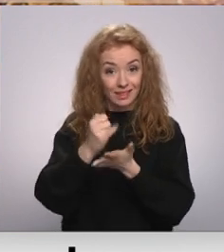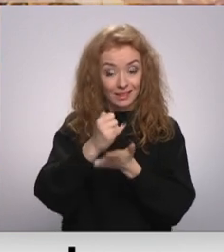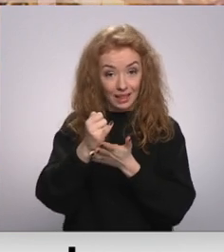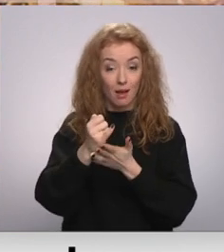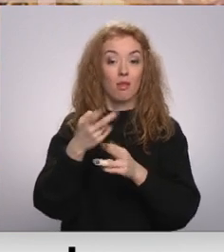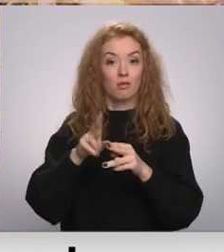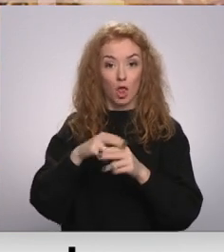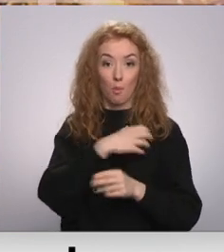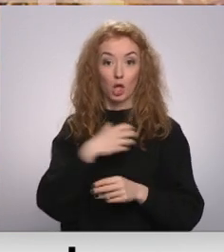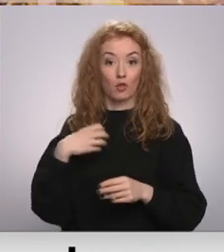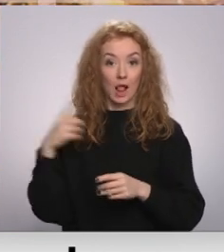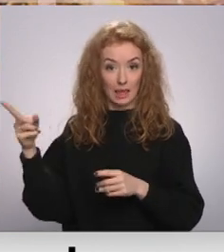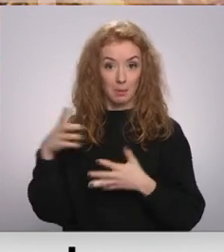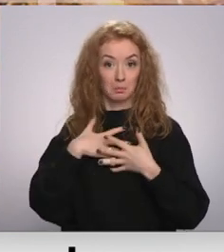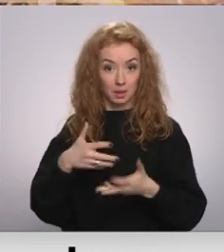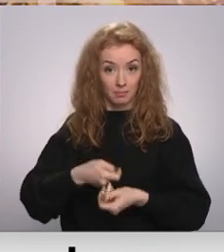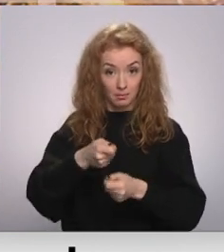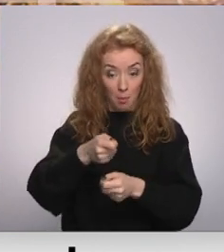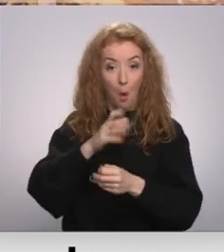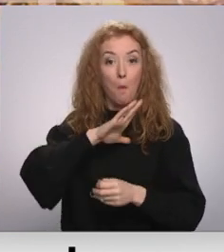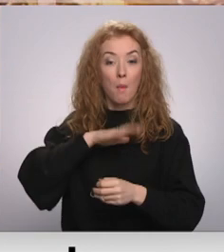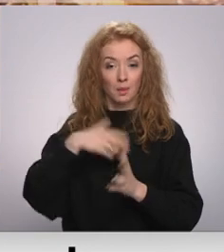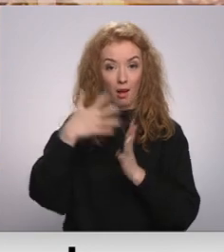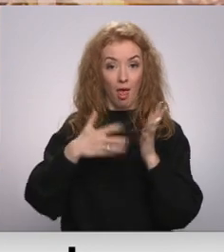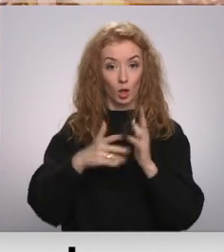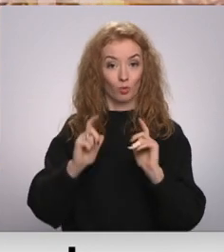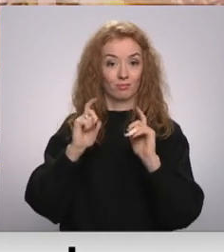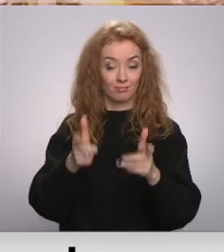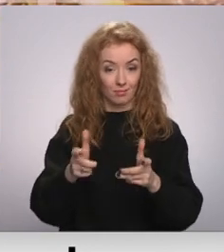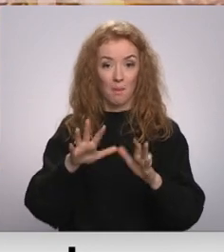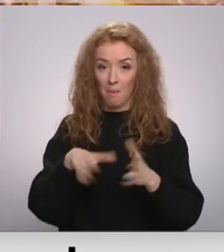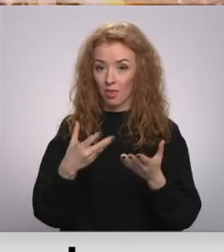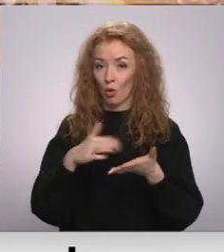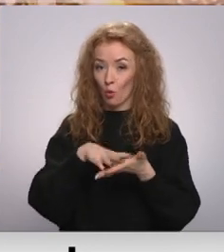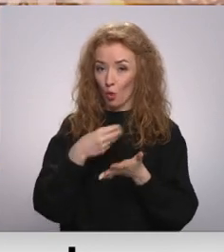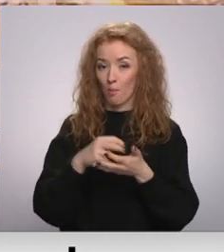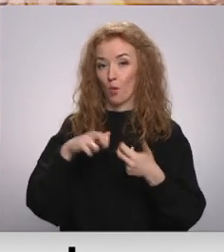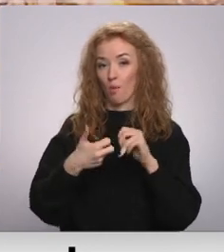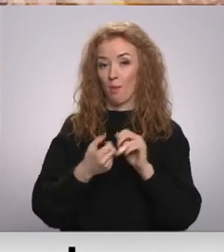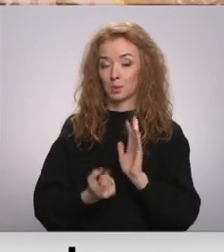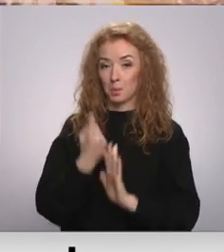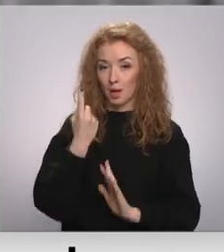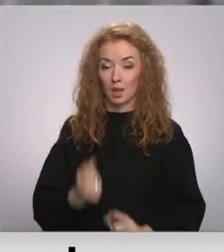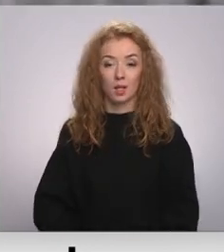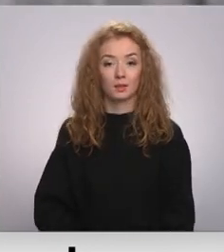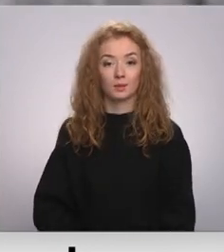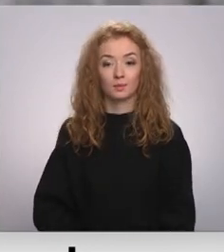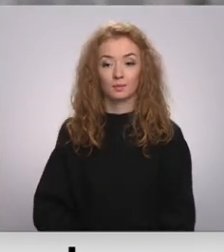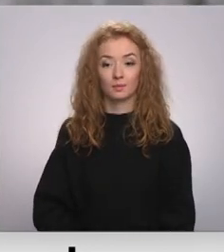un vēlāk izrakstīs rēķinu. Tomēr ķibeles ir aizvien. Par to plašāk stāsta Dāvids Freidenfelds.